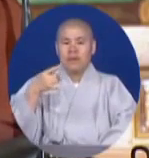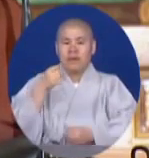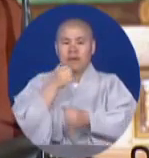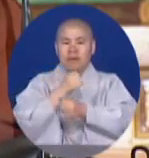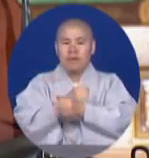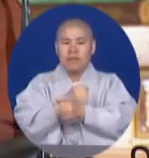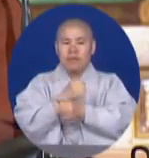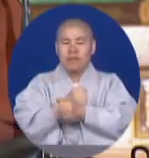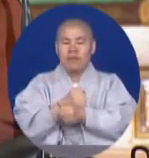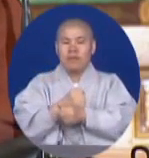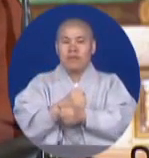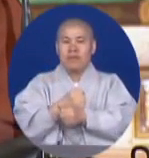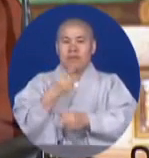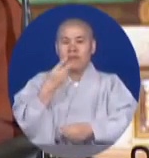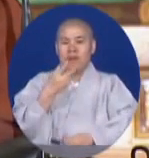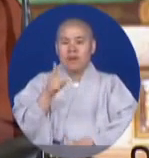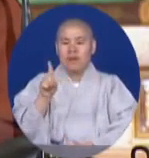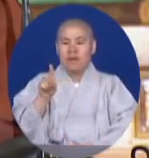사무이하고